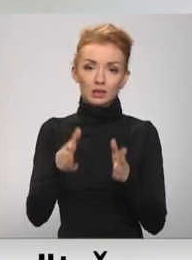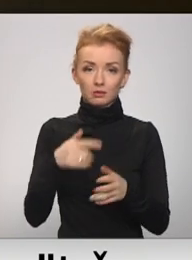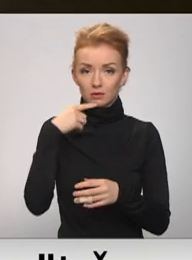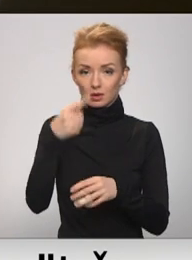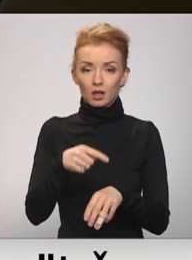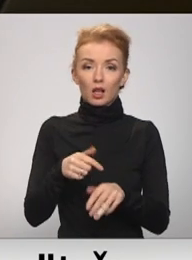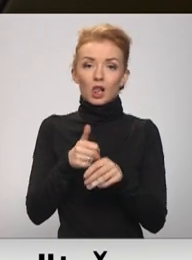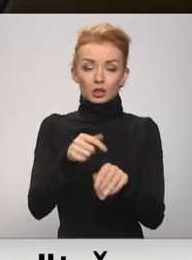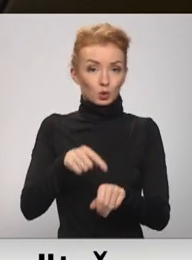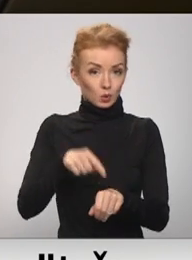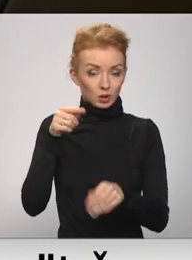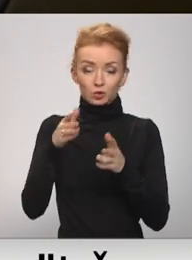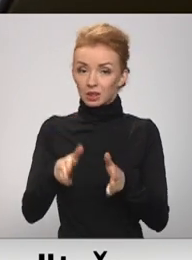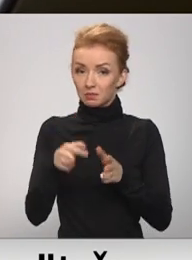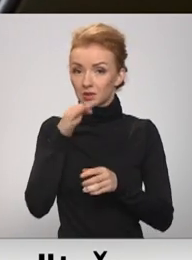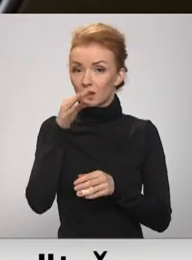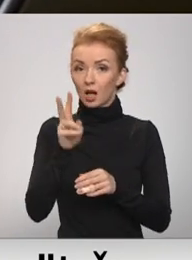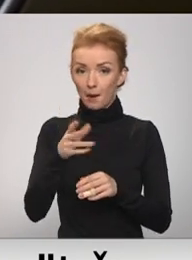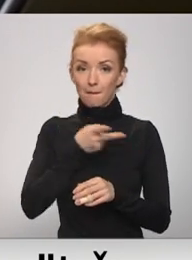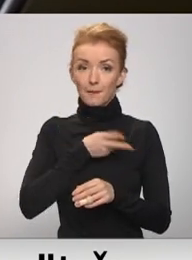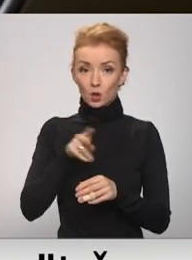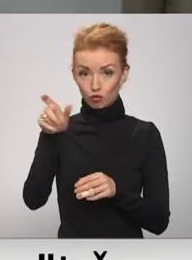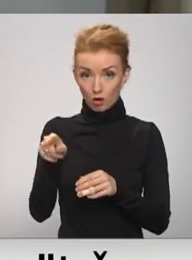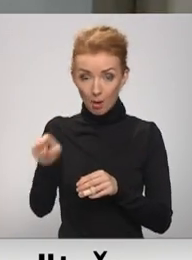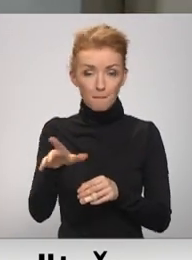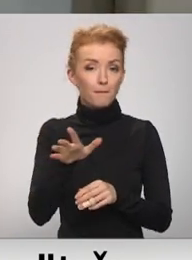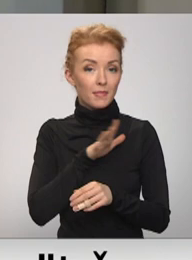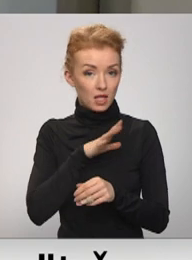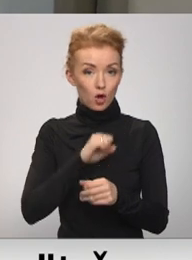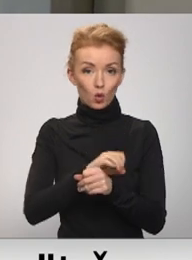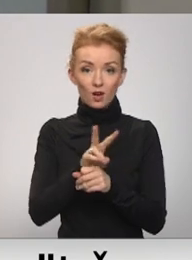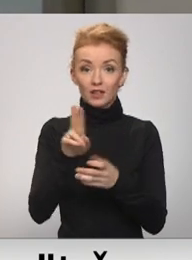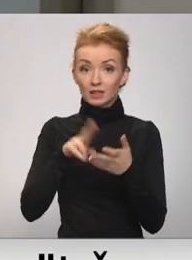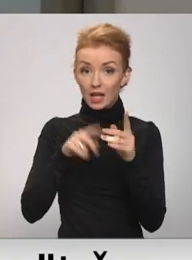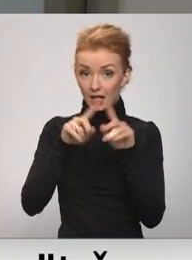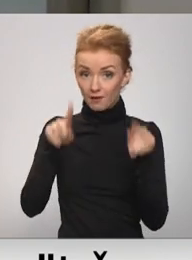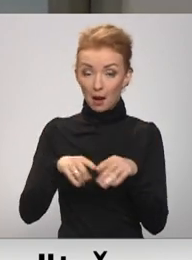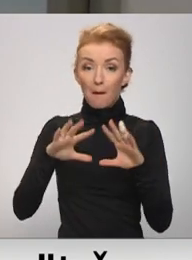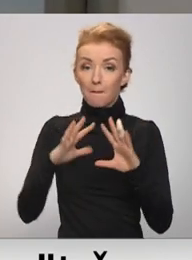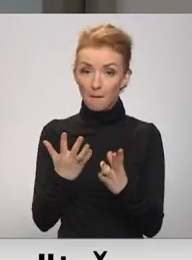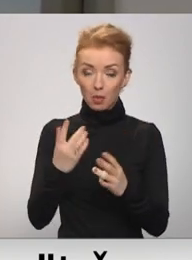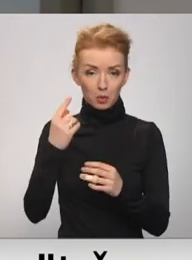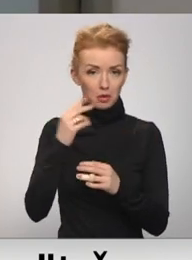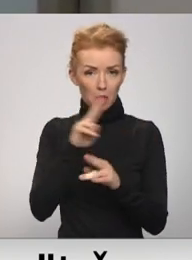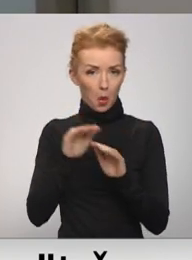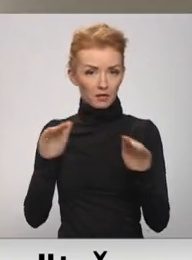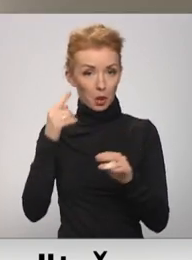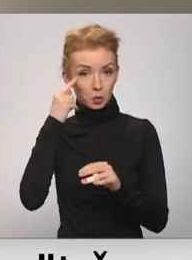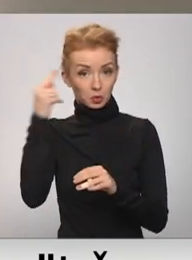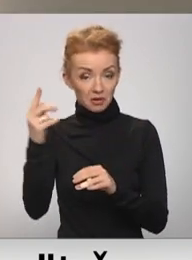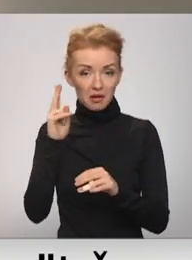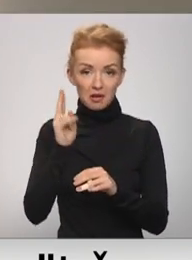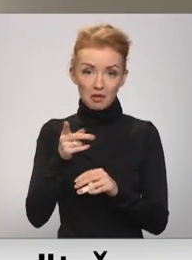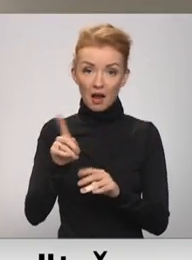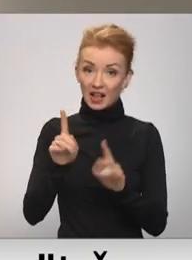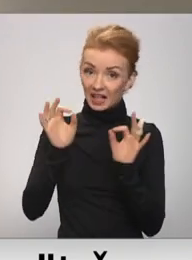tuviniekiem. Slimnīcā uzsver, ka mirušajam bijis COVID-19 certifikāts, tomēr pēc neoficiālas informācijas kādam radušās aizdomas par